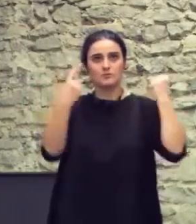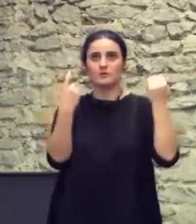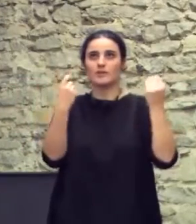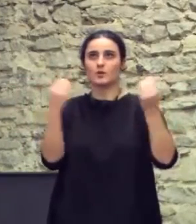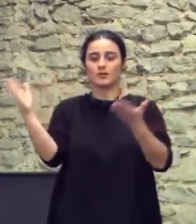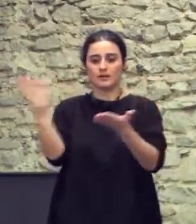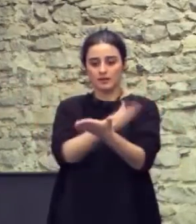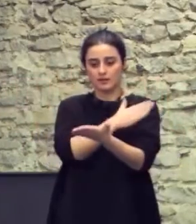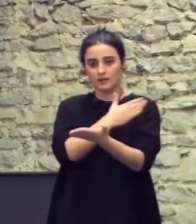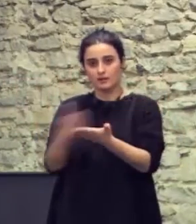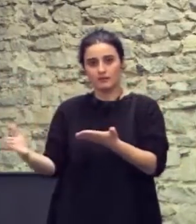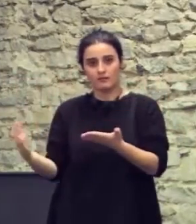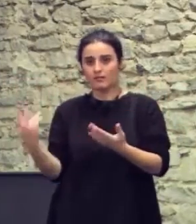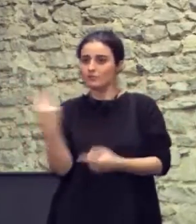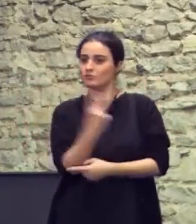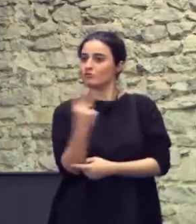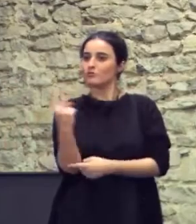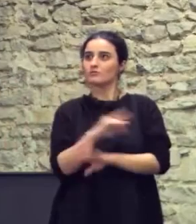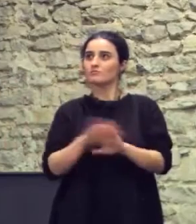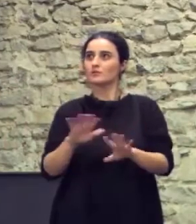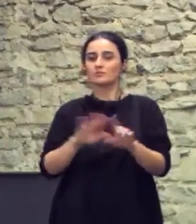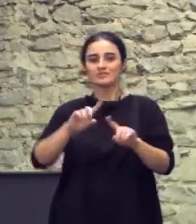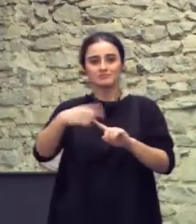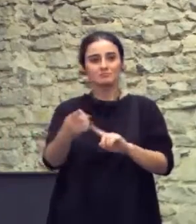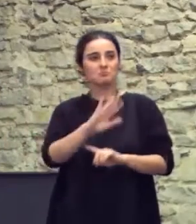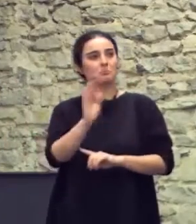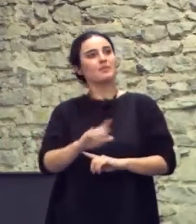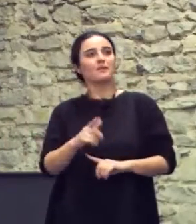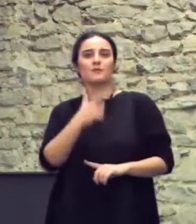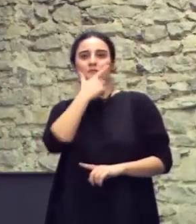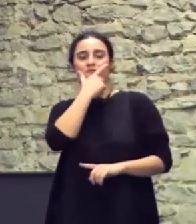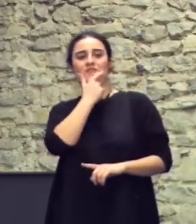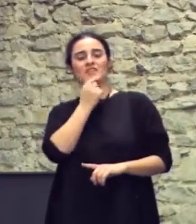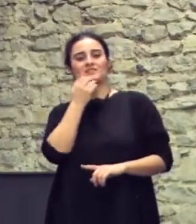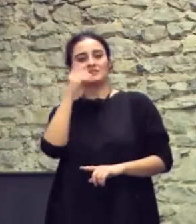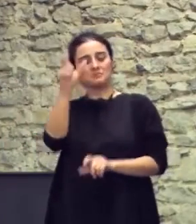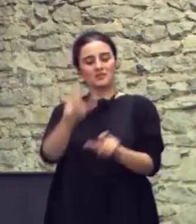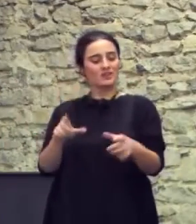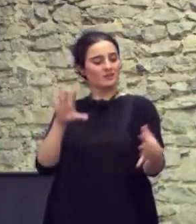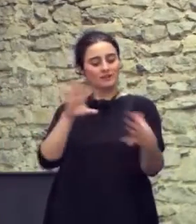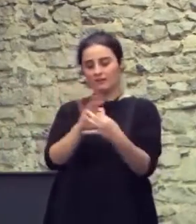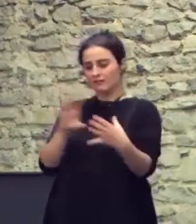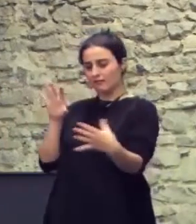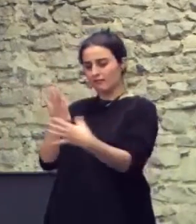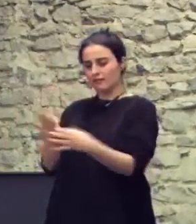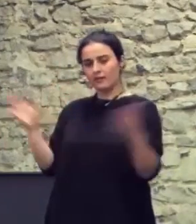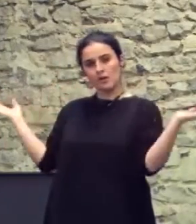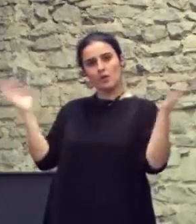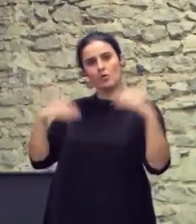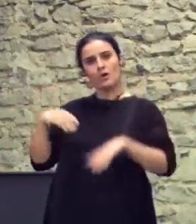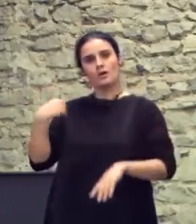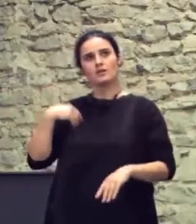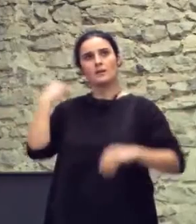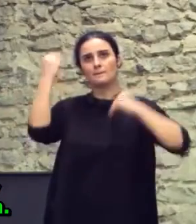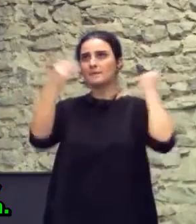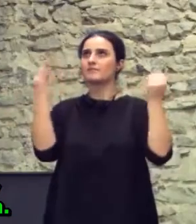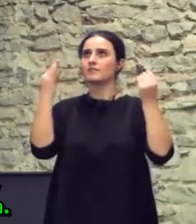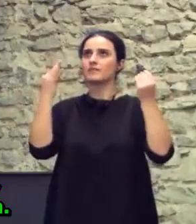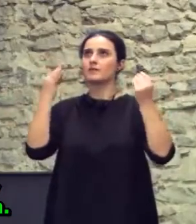eta gero soluzio erresegia iruditzen zait hor enkajatzen ez duten pertsonak pentsatzea egin barutela kuadro batetik bestera